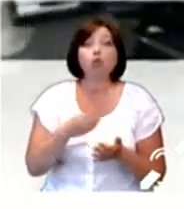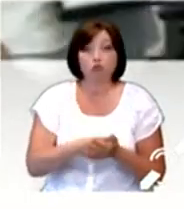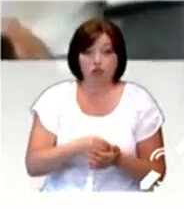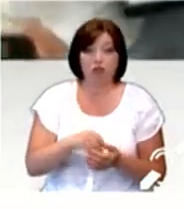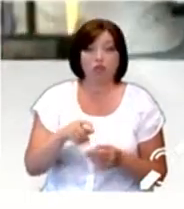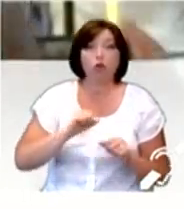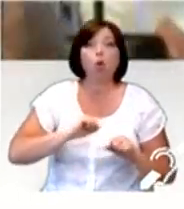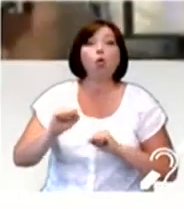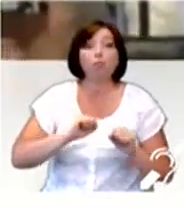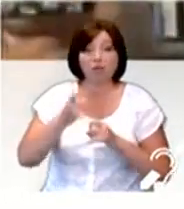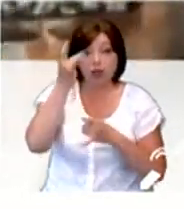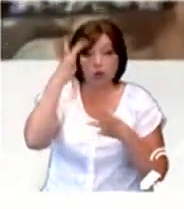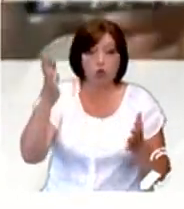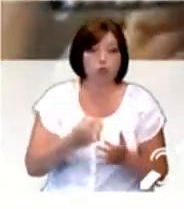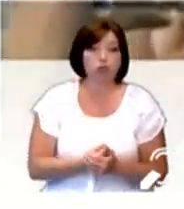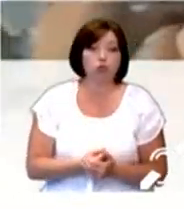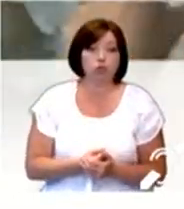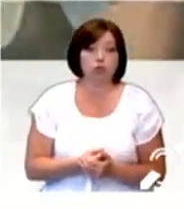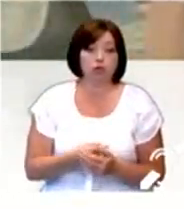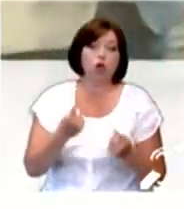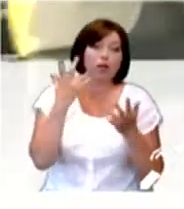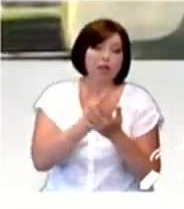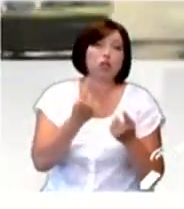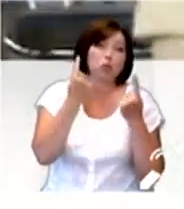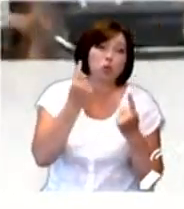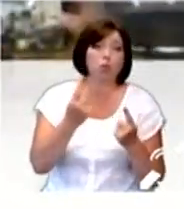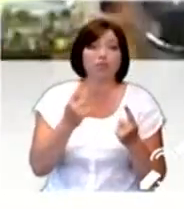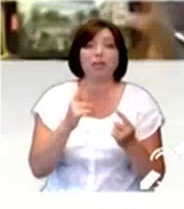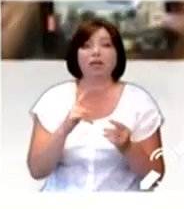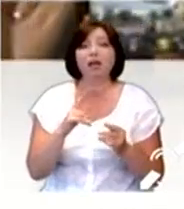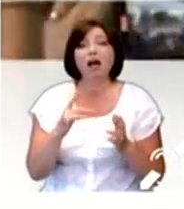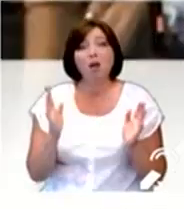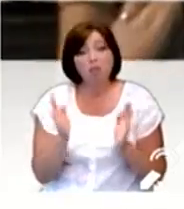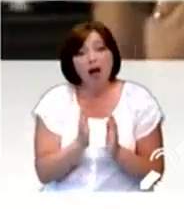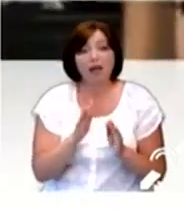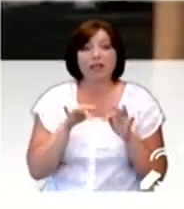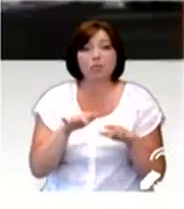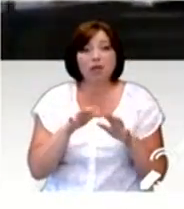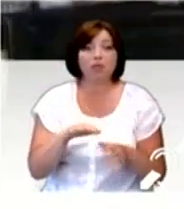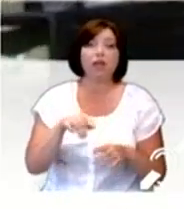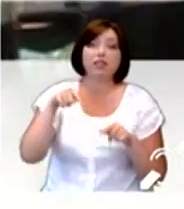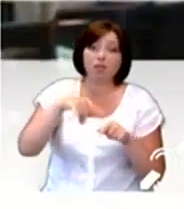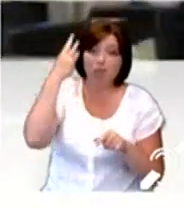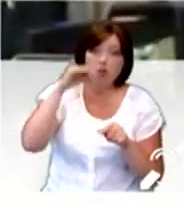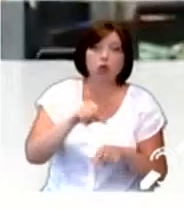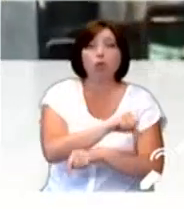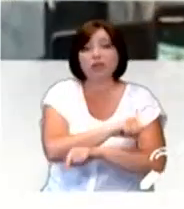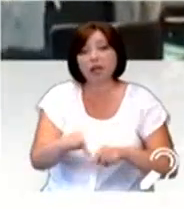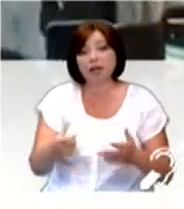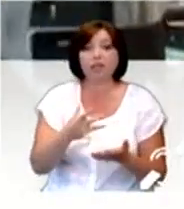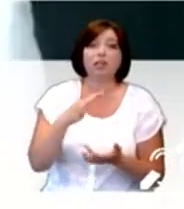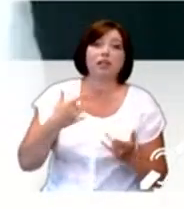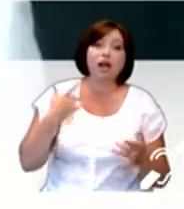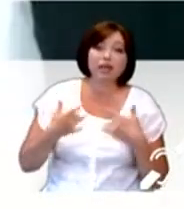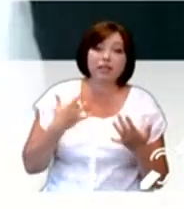direcției cultură pentru toate evenimentele sutele de evenimente mari și mici organizate în țară și peste Hotare susține artiștilor și tinerilor artiști Este